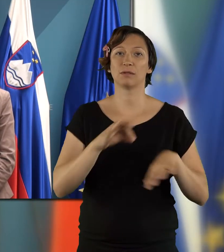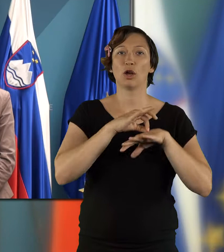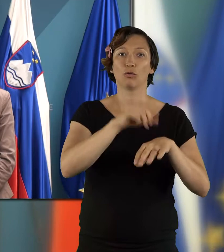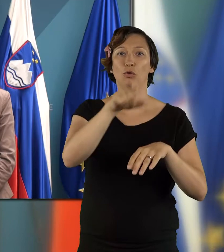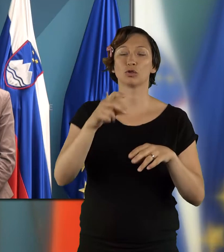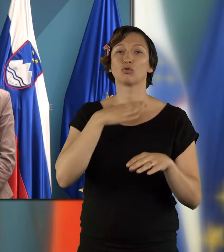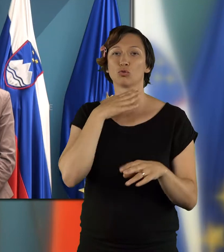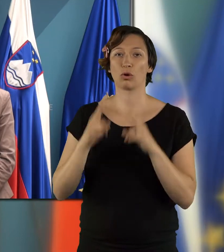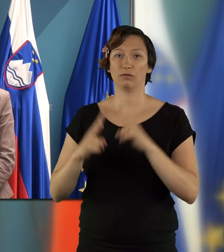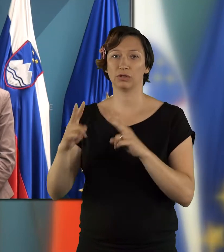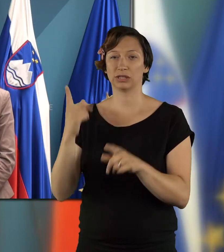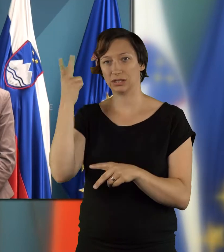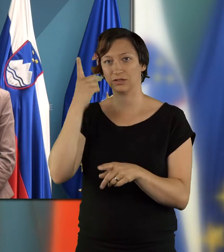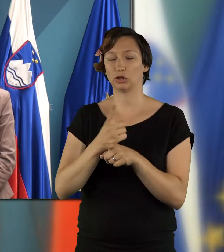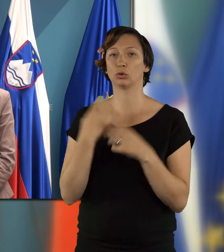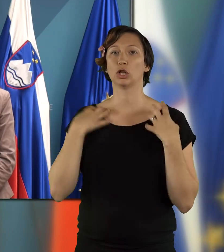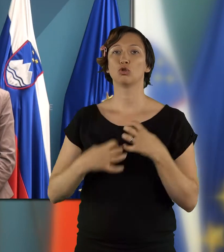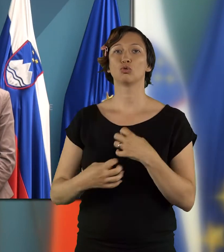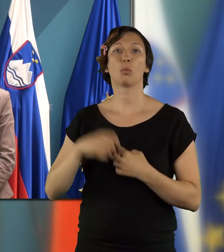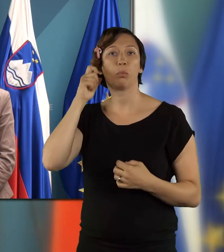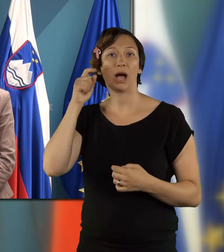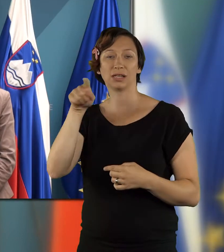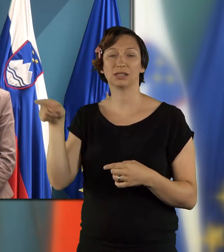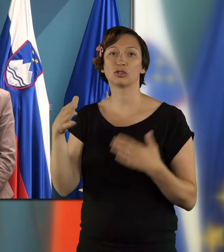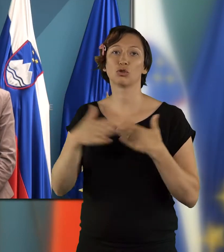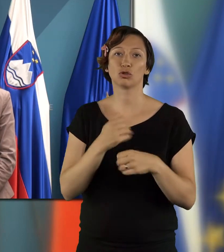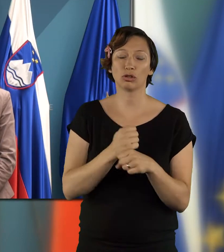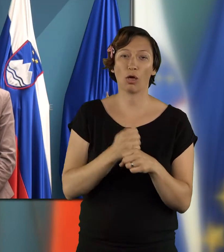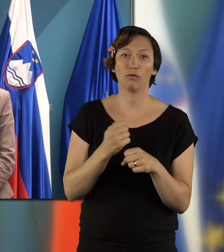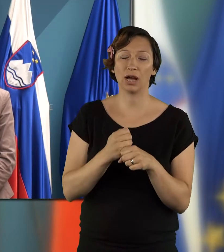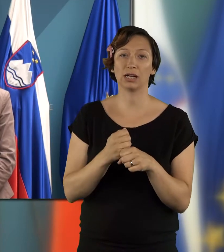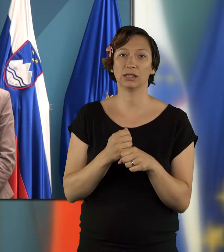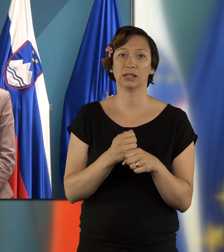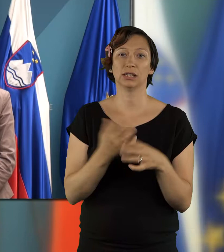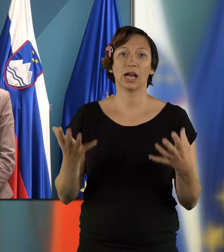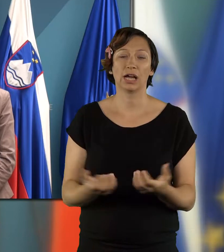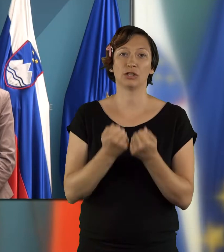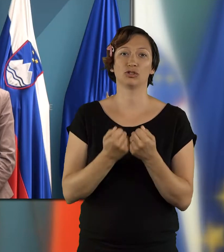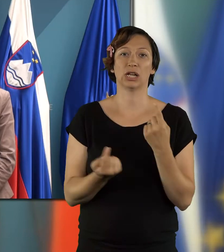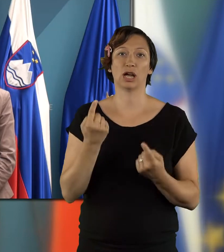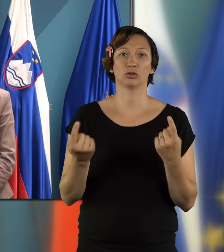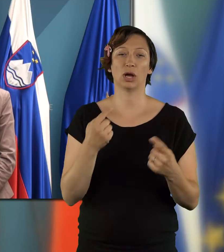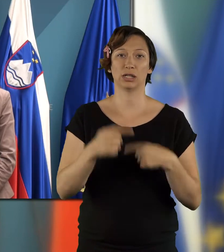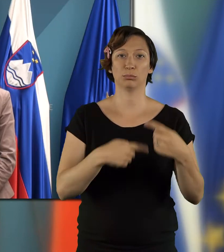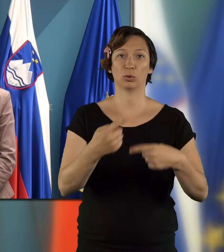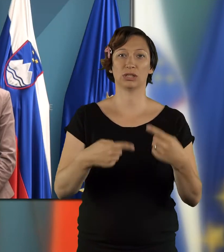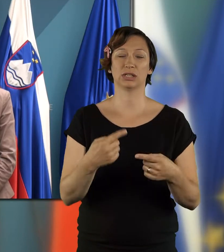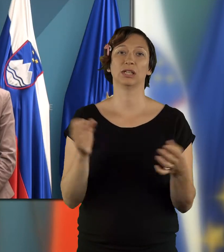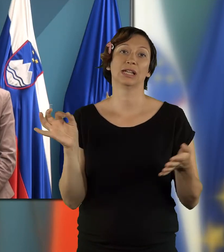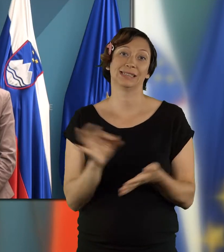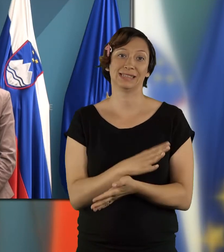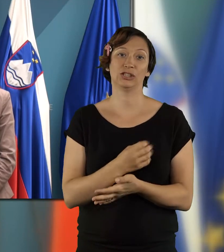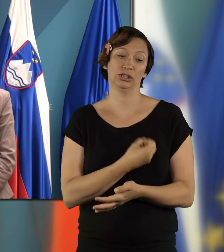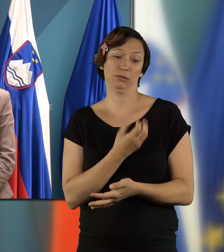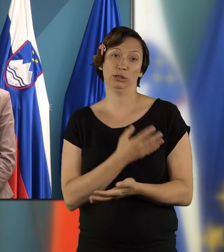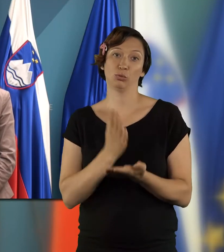šol, vrtcev in seveda tudi župani, da so tako sodelovalno rešili v resnici zelo aktualen proces. K sreči se je